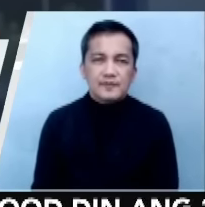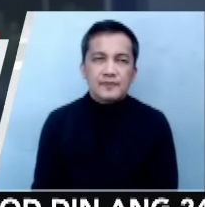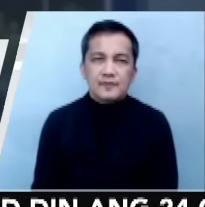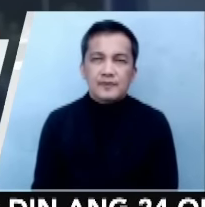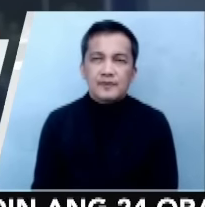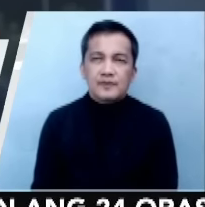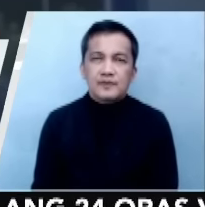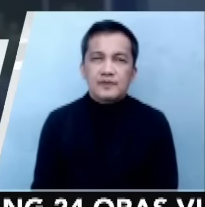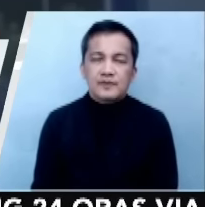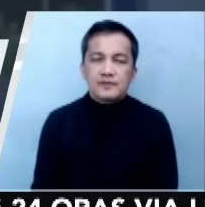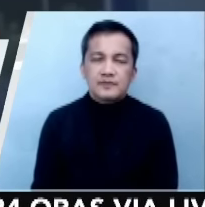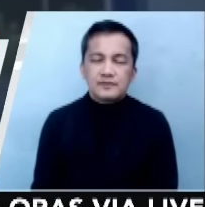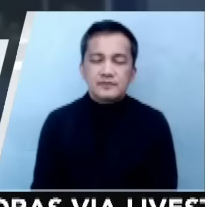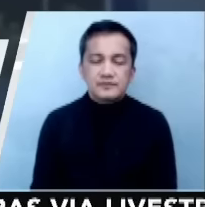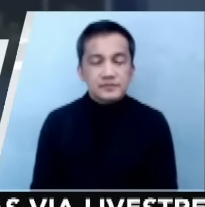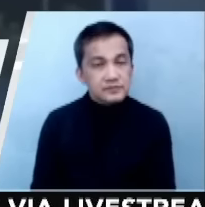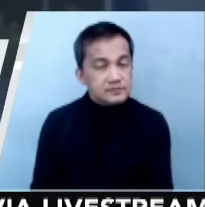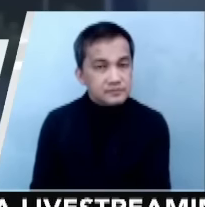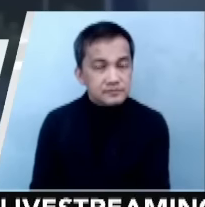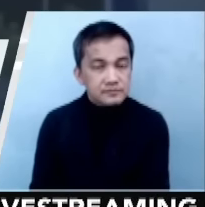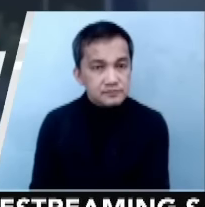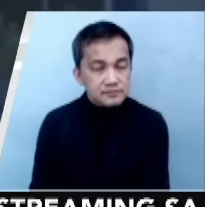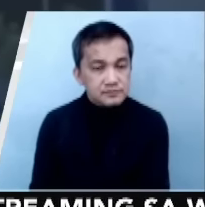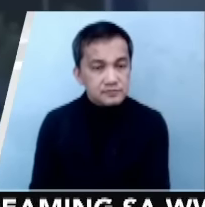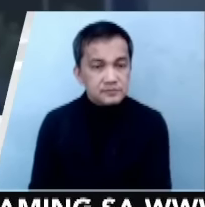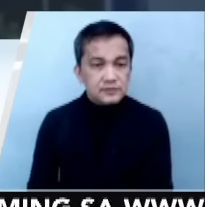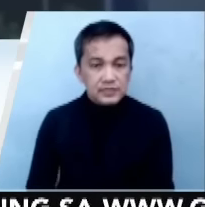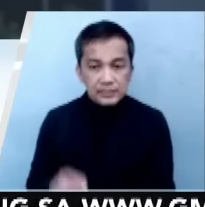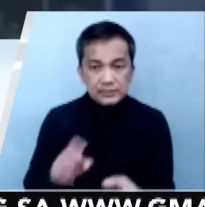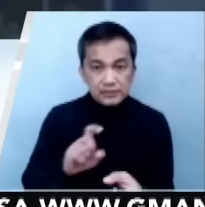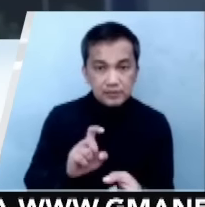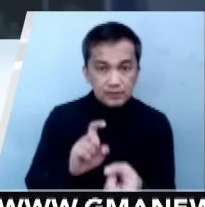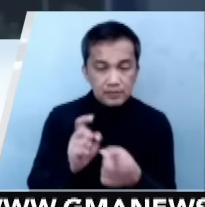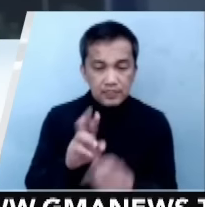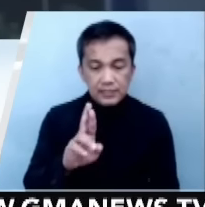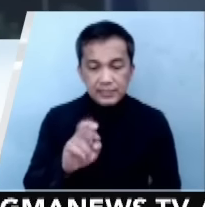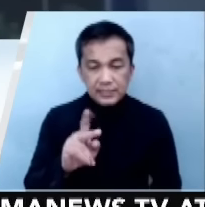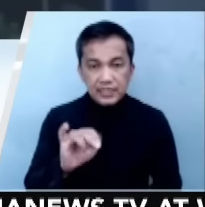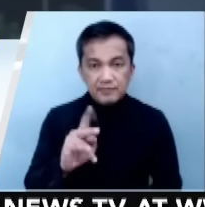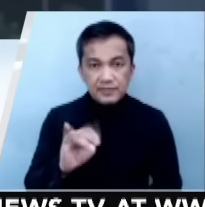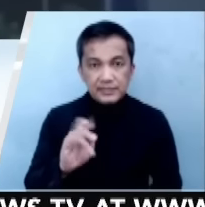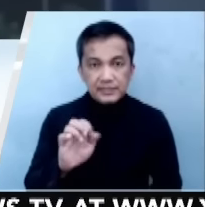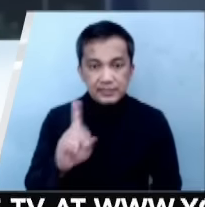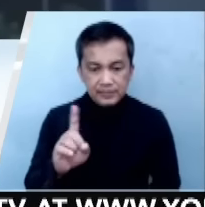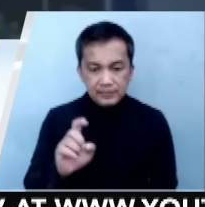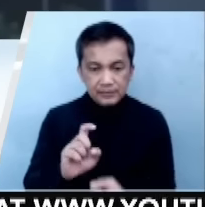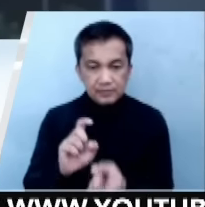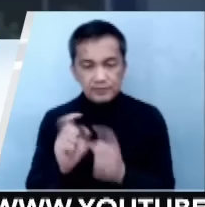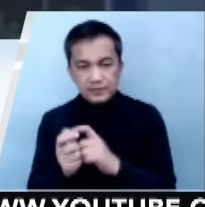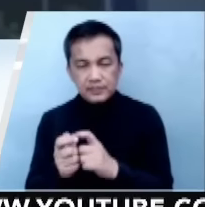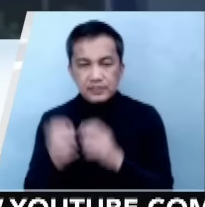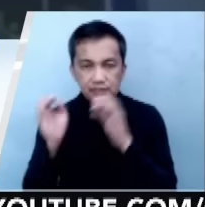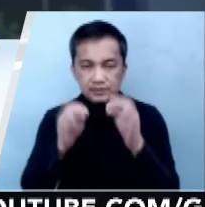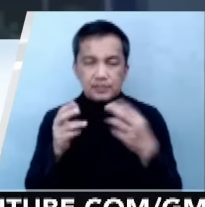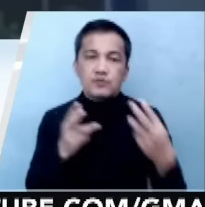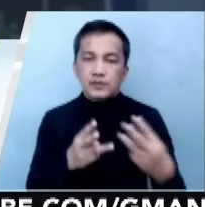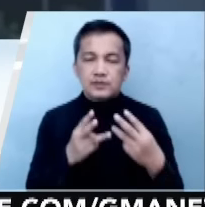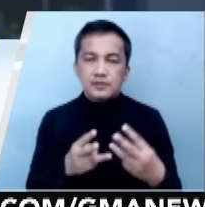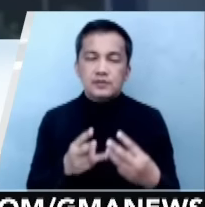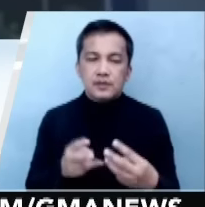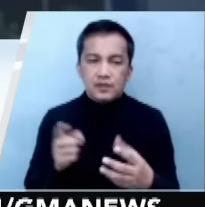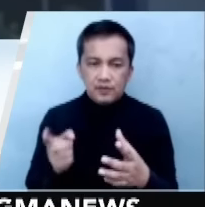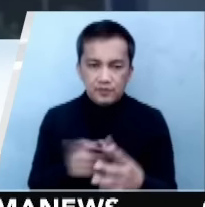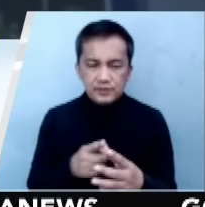Ito po dun sa ating recalibrated na drug war. Ang unang-una nating iintindihin